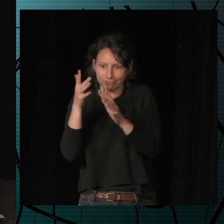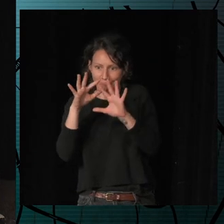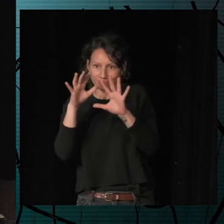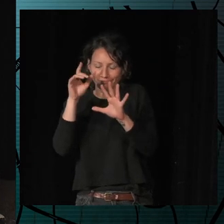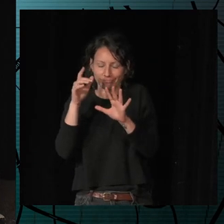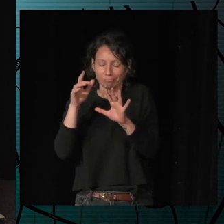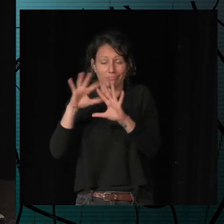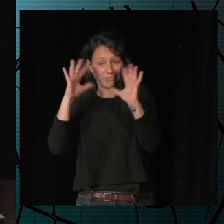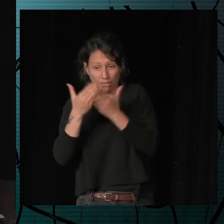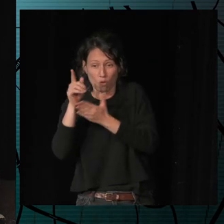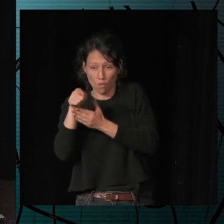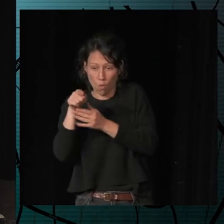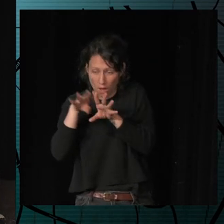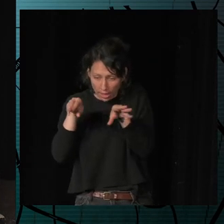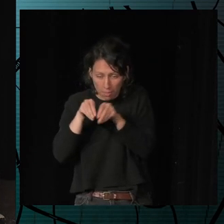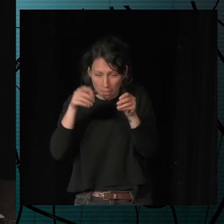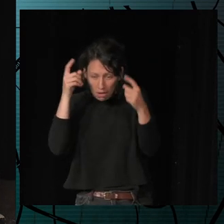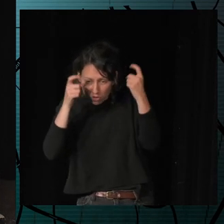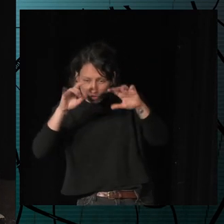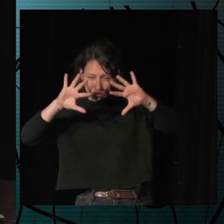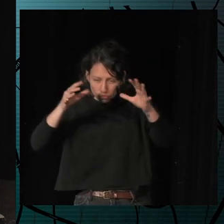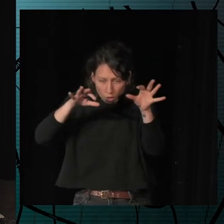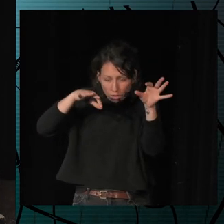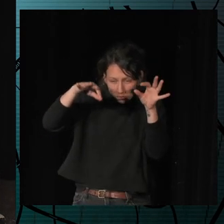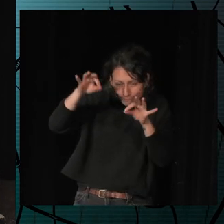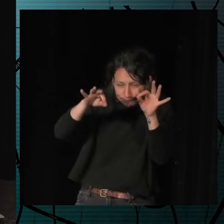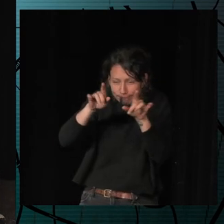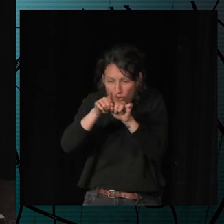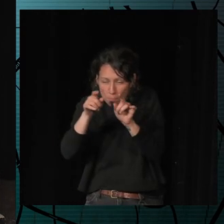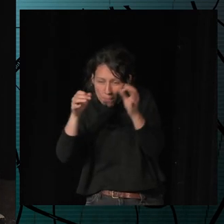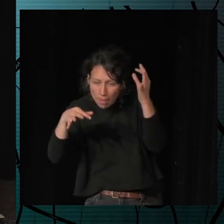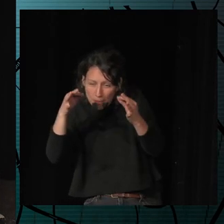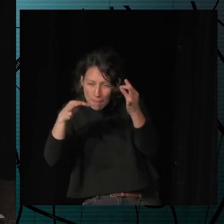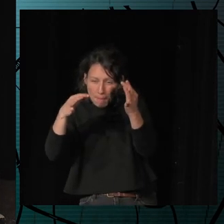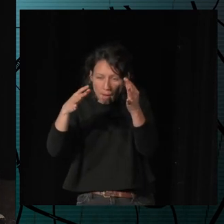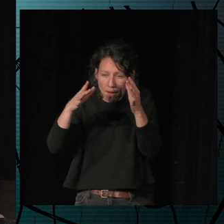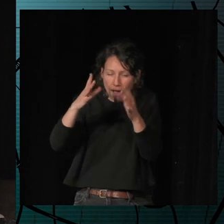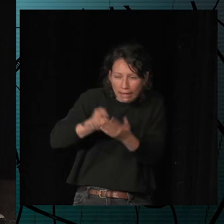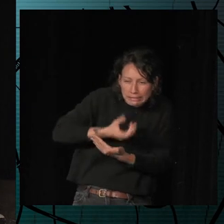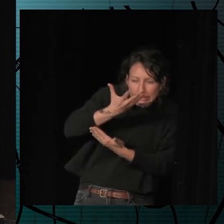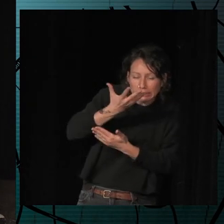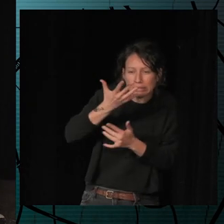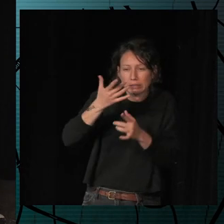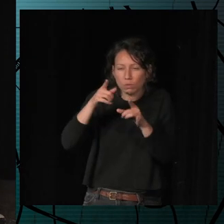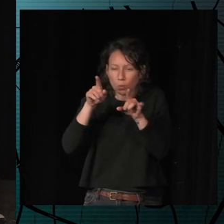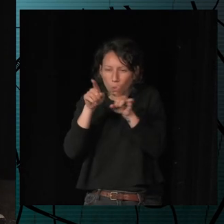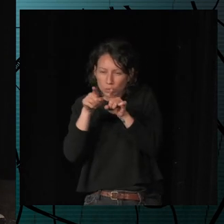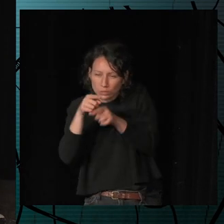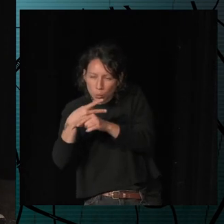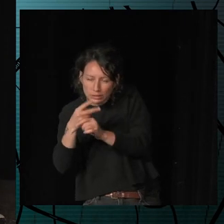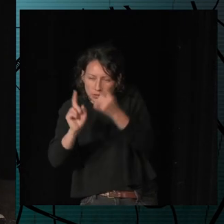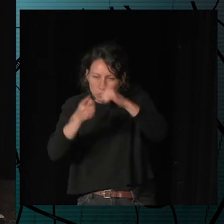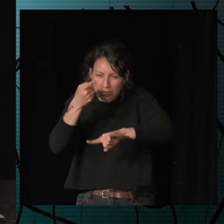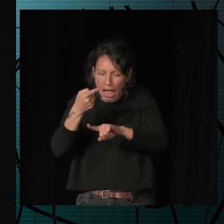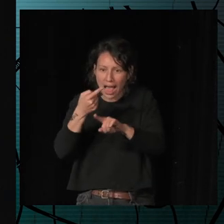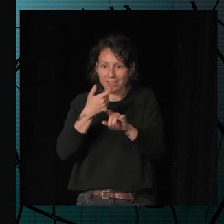euh des moteurs l'utilisation des moteurs pour pousser les moteurs peut-être sur des des retranchements sur lesquels on n' pas l'habitude de les pousser non pas de